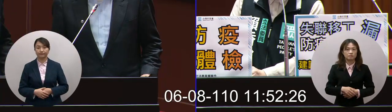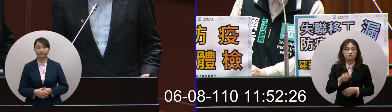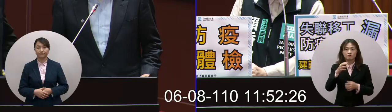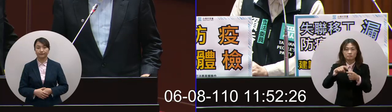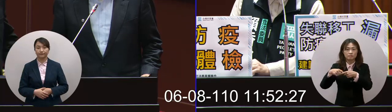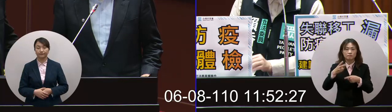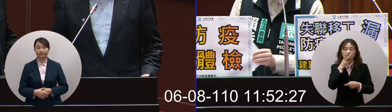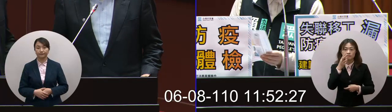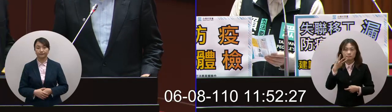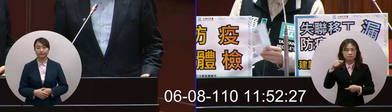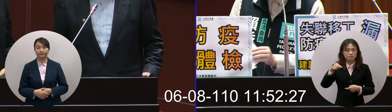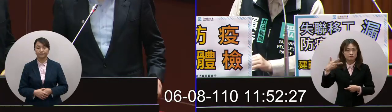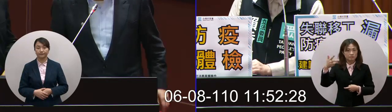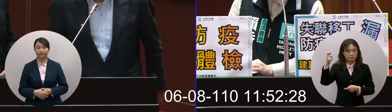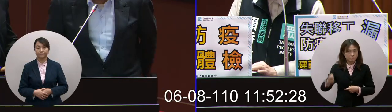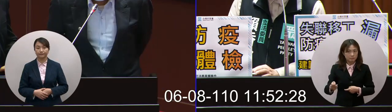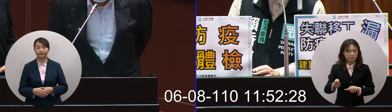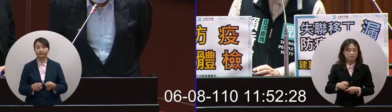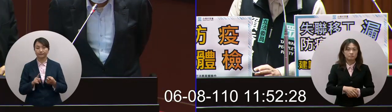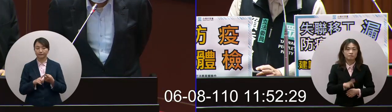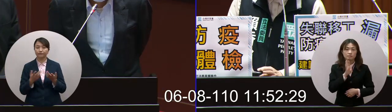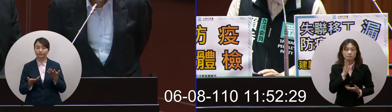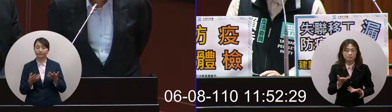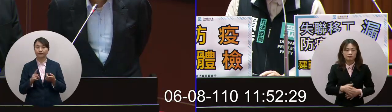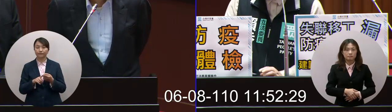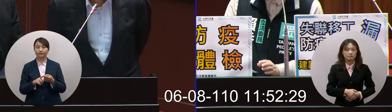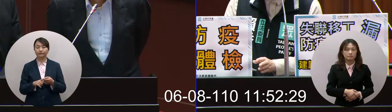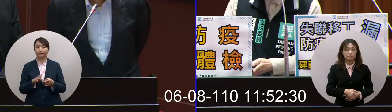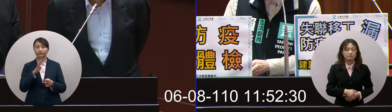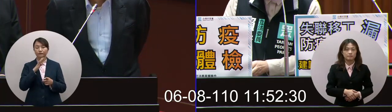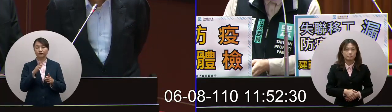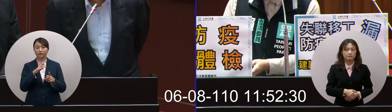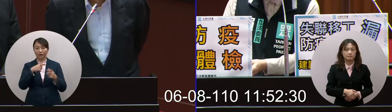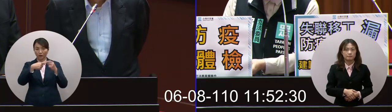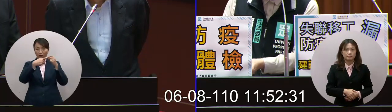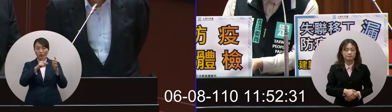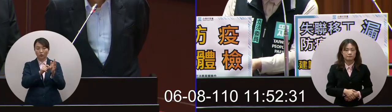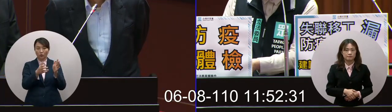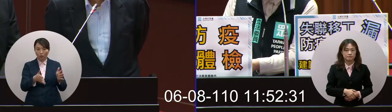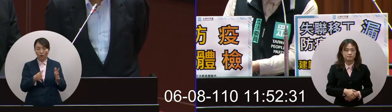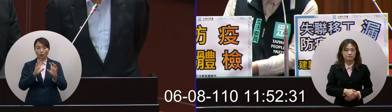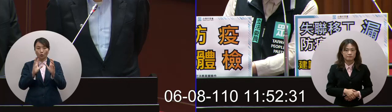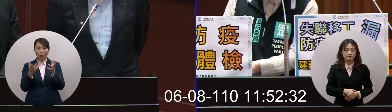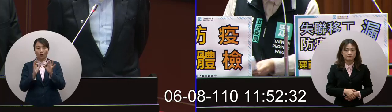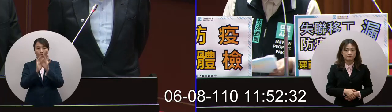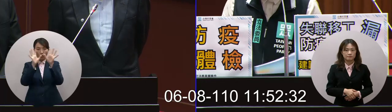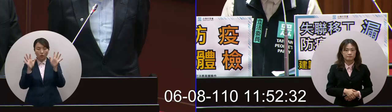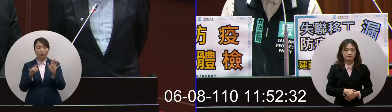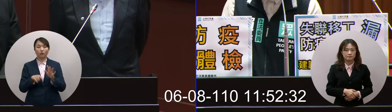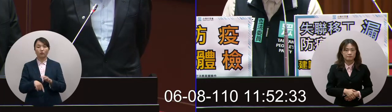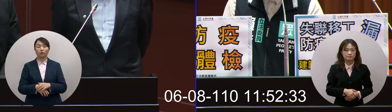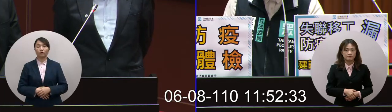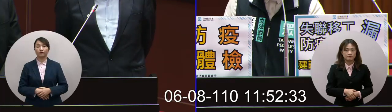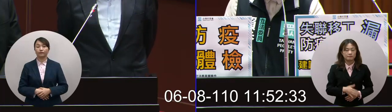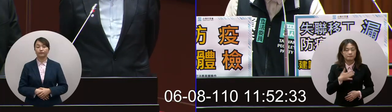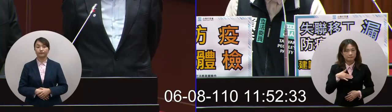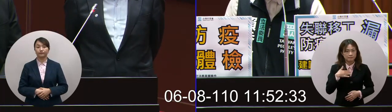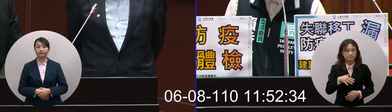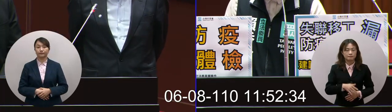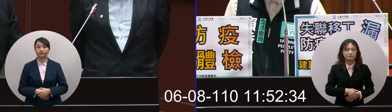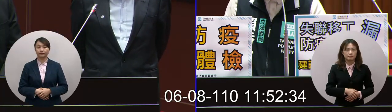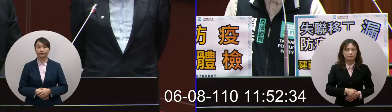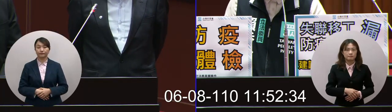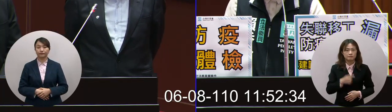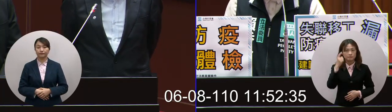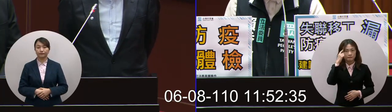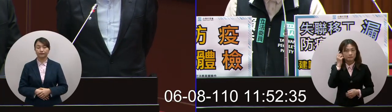雅3.7亿，大概是这样，是不是？ 哎，差不多是这样。那前一段还有第一期的国光， 是，我了解。所以现在